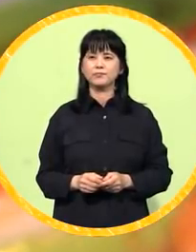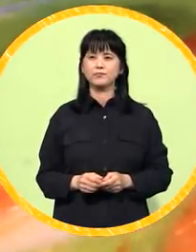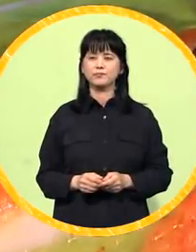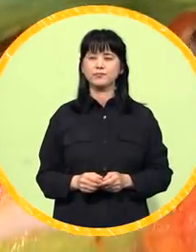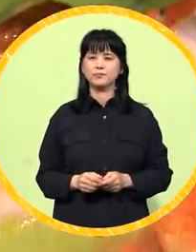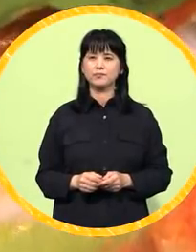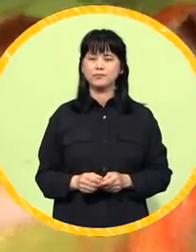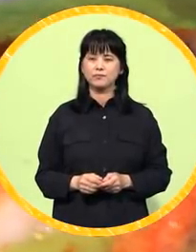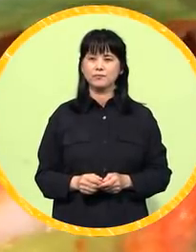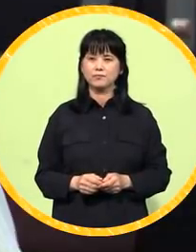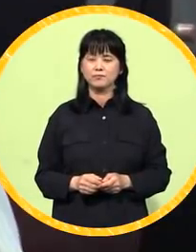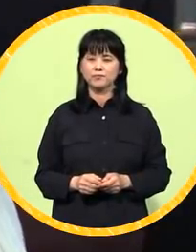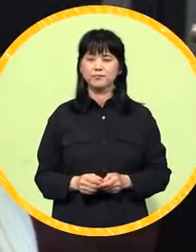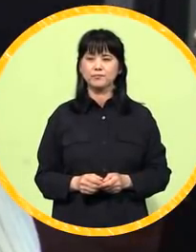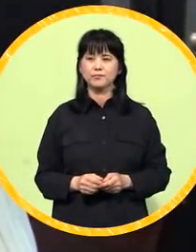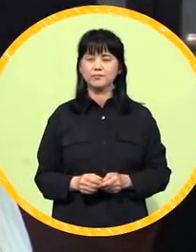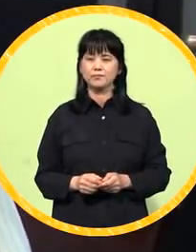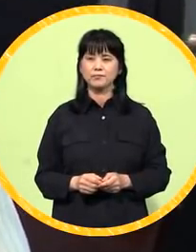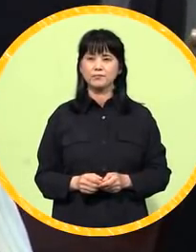てきたらしいっ